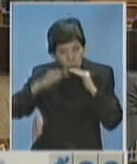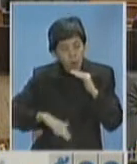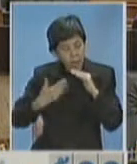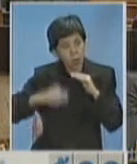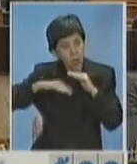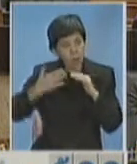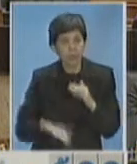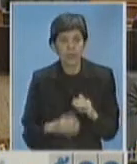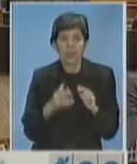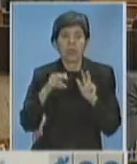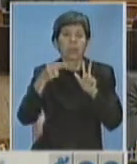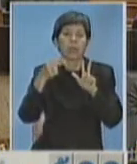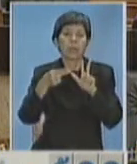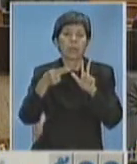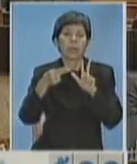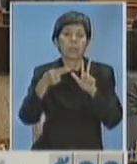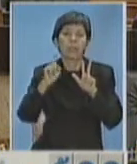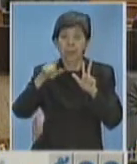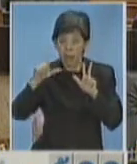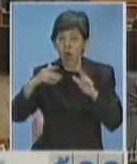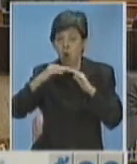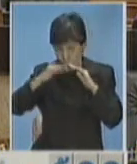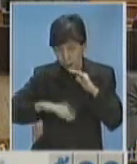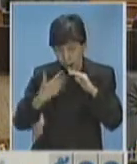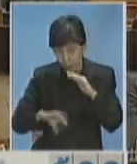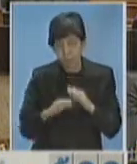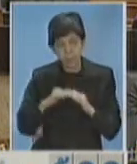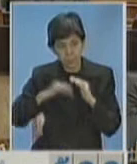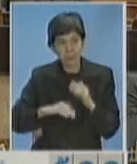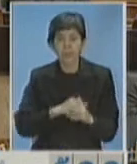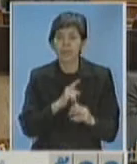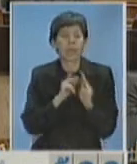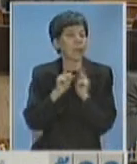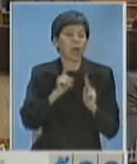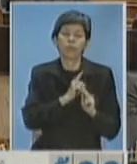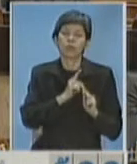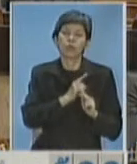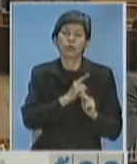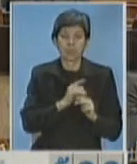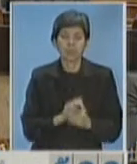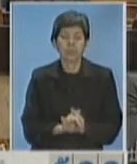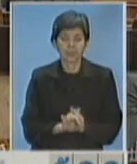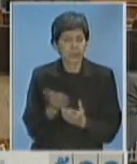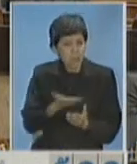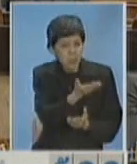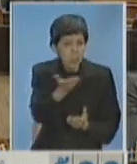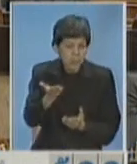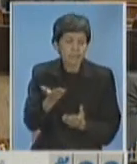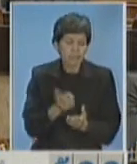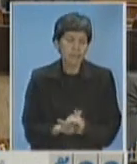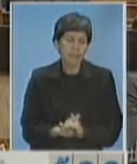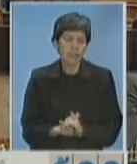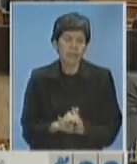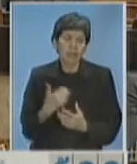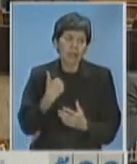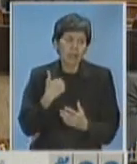ครับ31,000 ล้านเศษนั่นก็คือหน้าที่ของกรรมาธิการท่านสมาชิกผู้ทรงเกียรติครับ